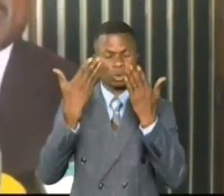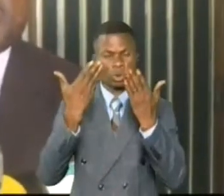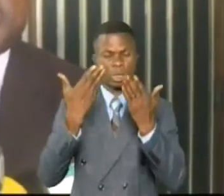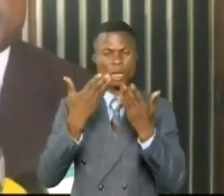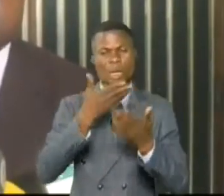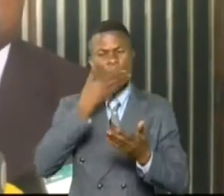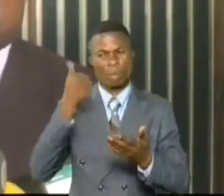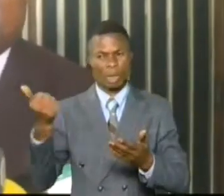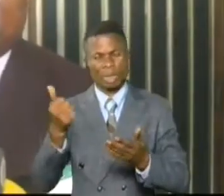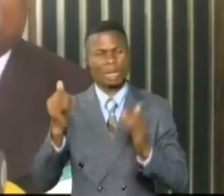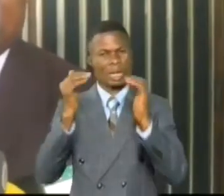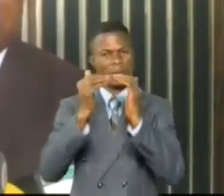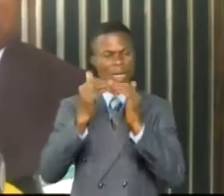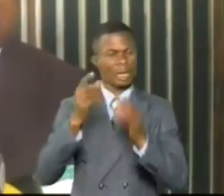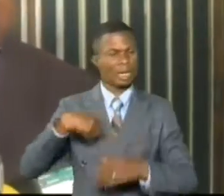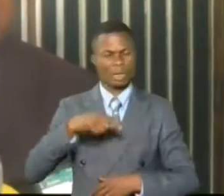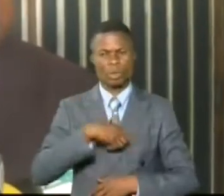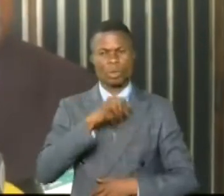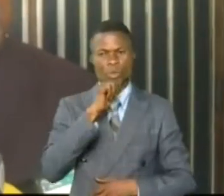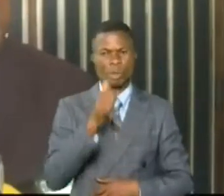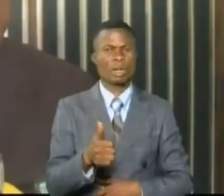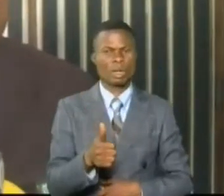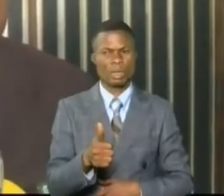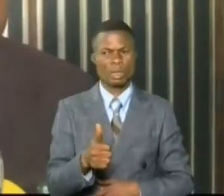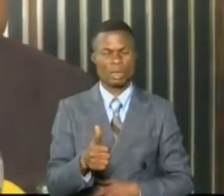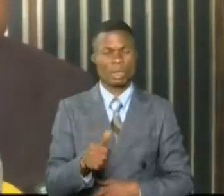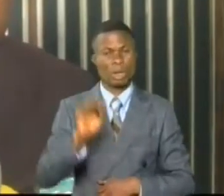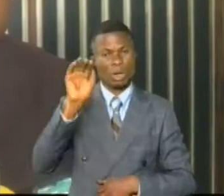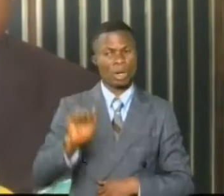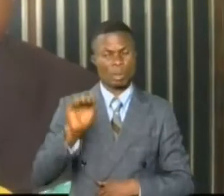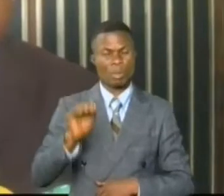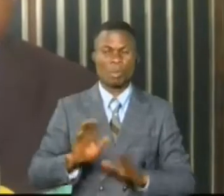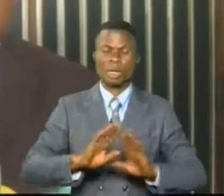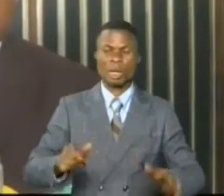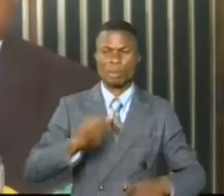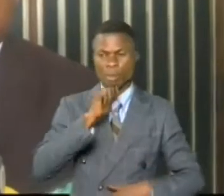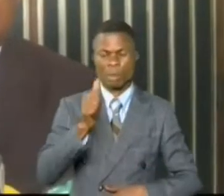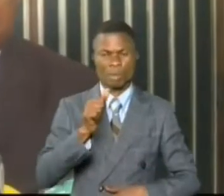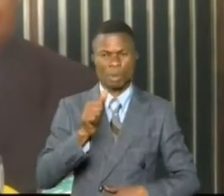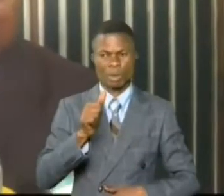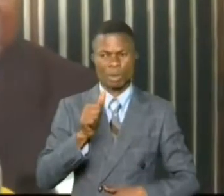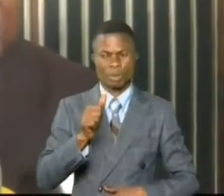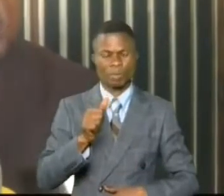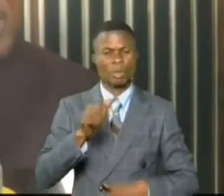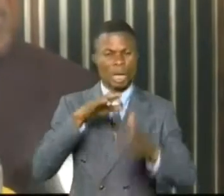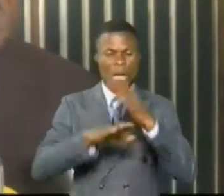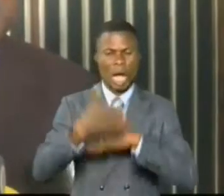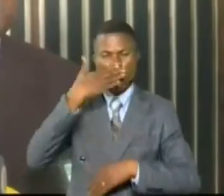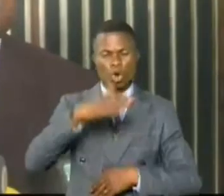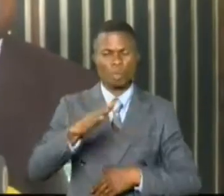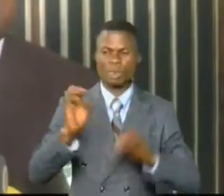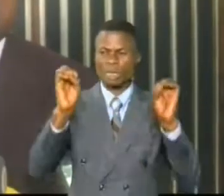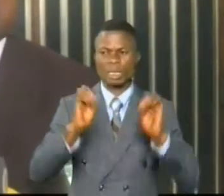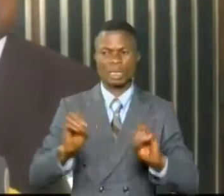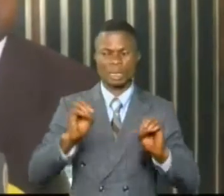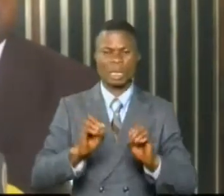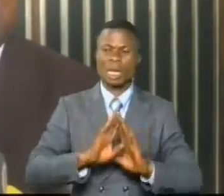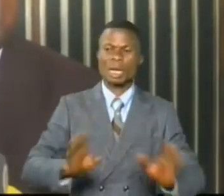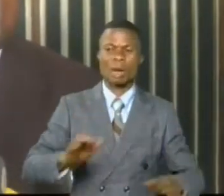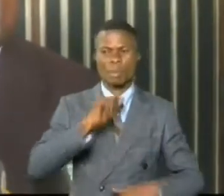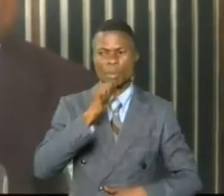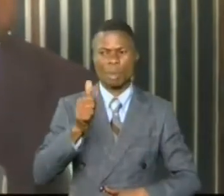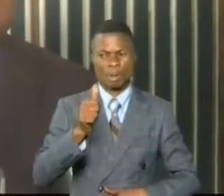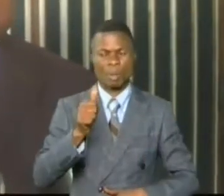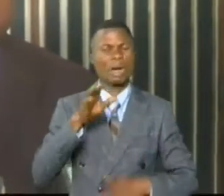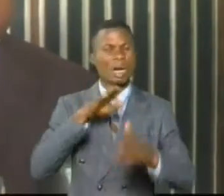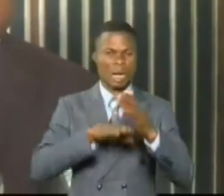faire des études comme nous autres. Ils n'ont pas la possibilité d'accéder aux soins de santé. Ils n'ont même pas la possibilité